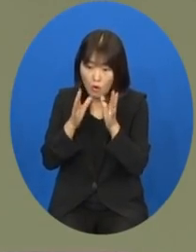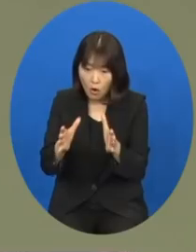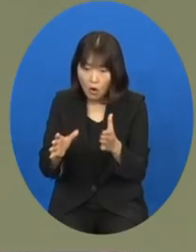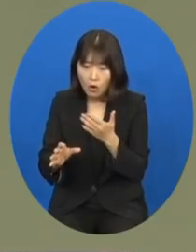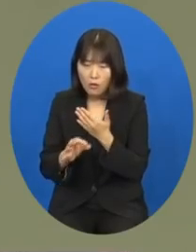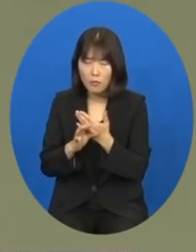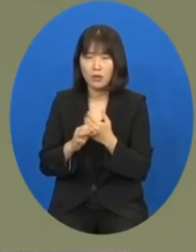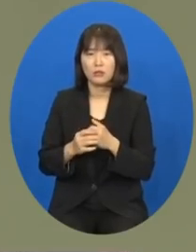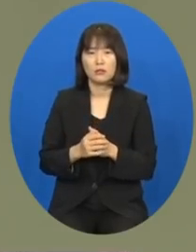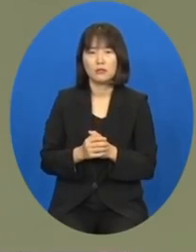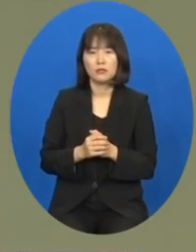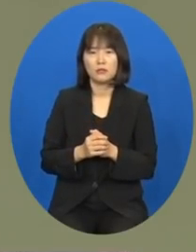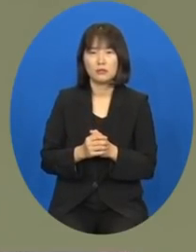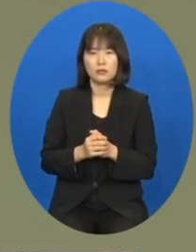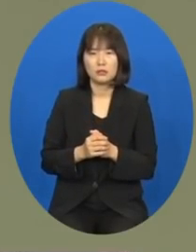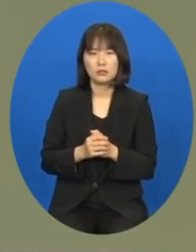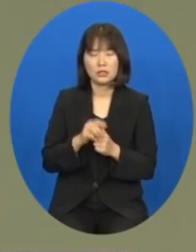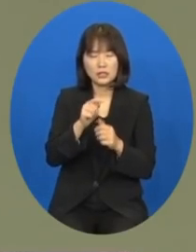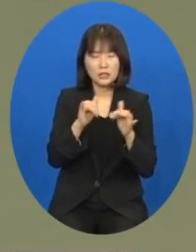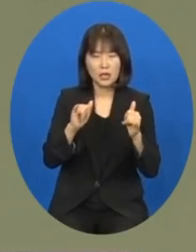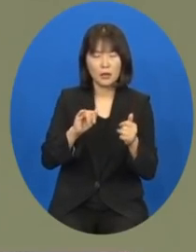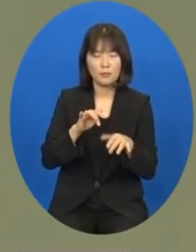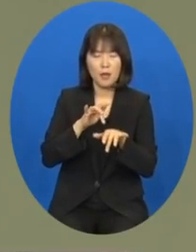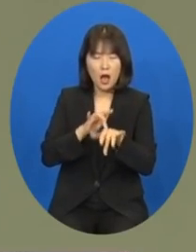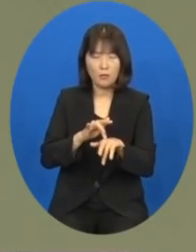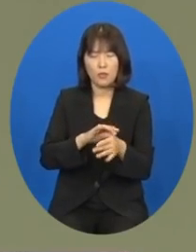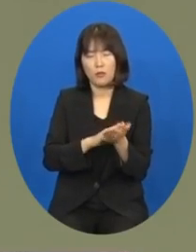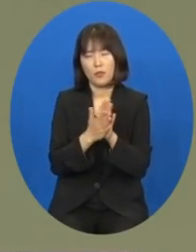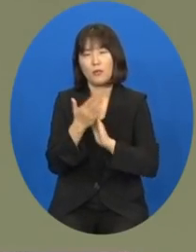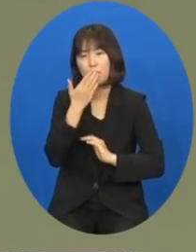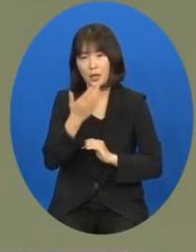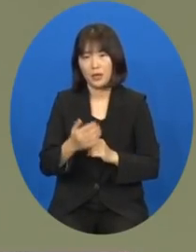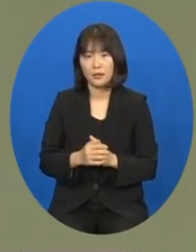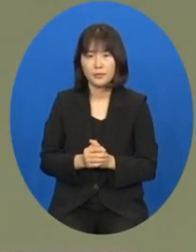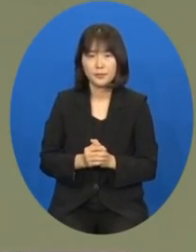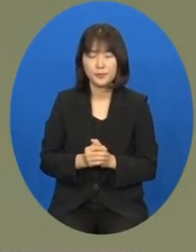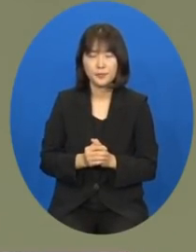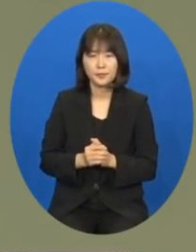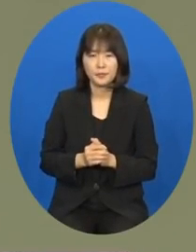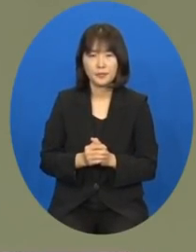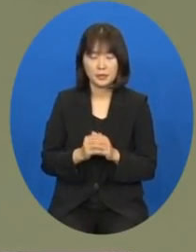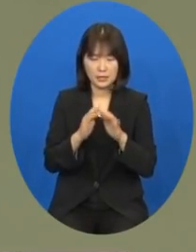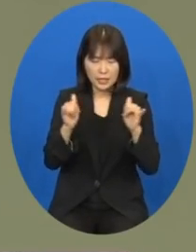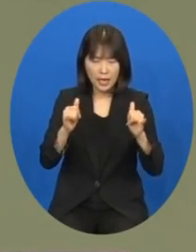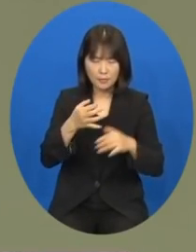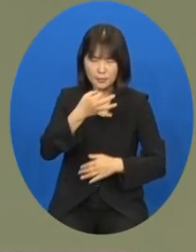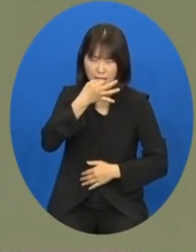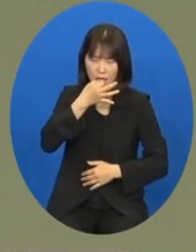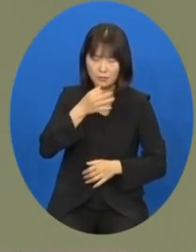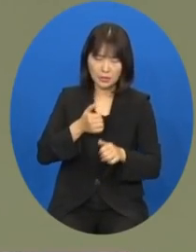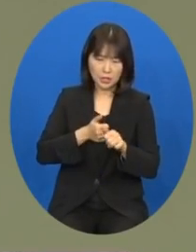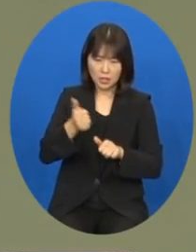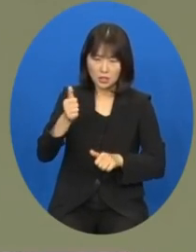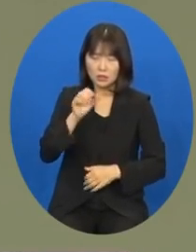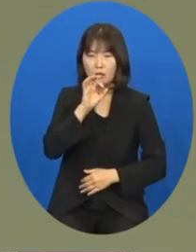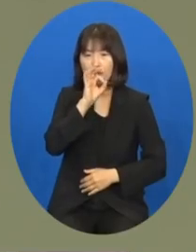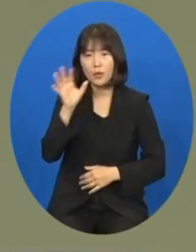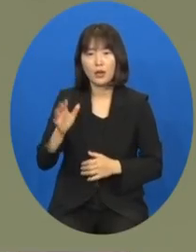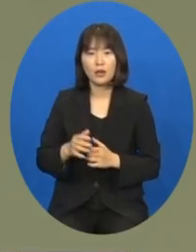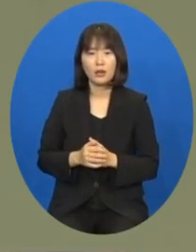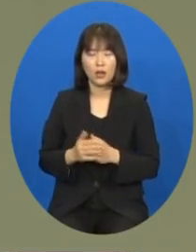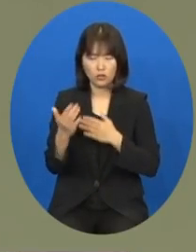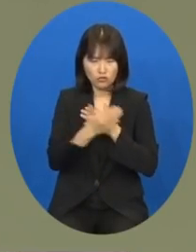알고 있어요 인간은 요 탐심을 이겨낼 수가 없습니다 유기